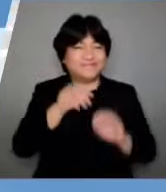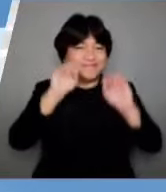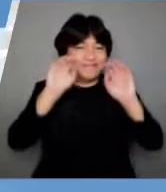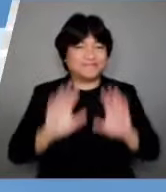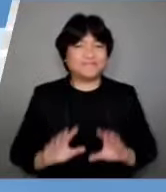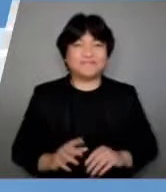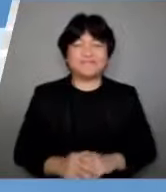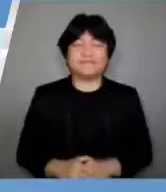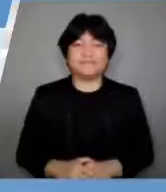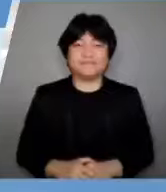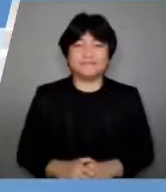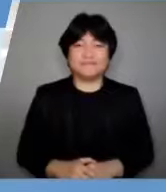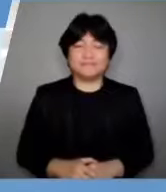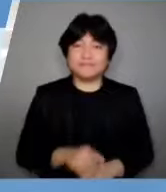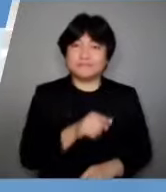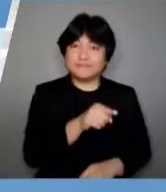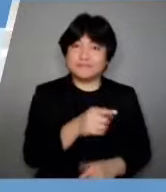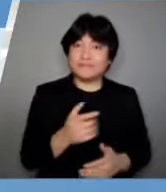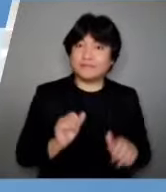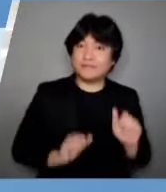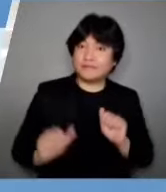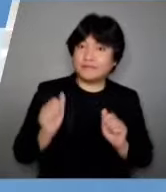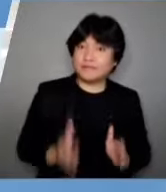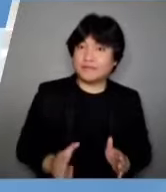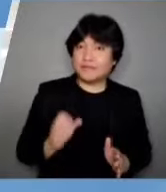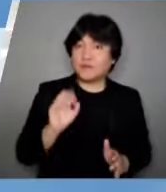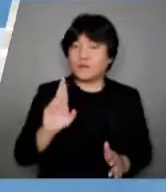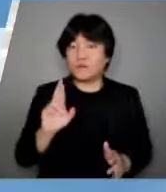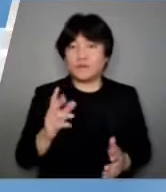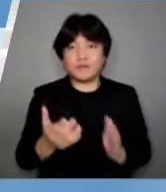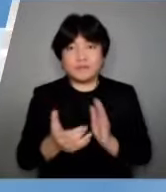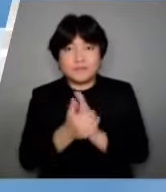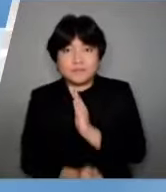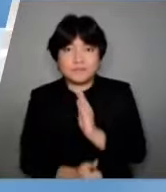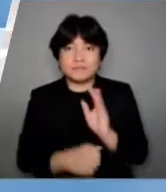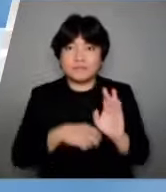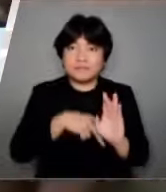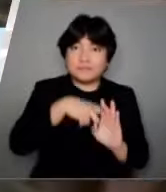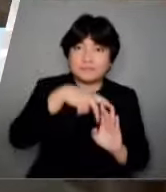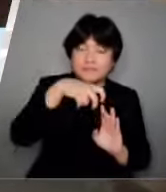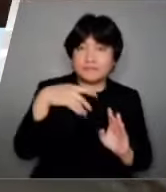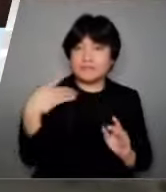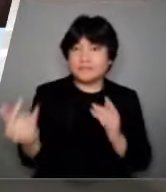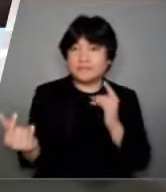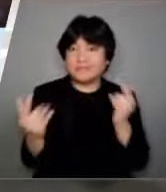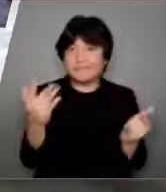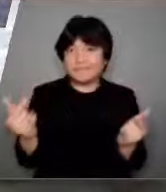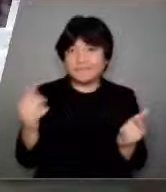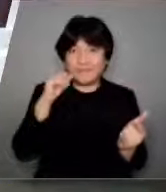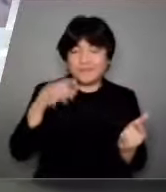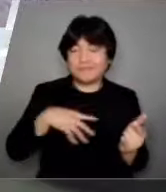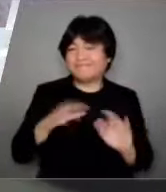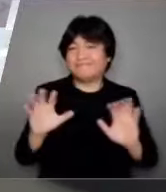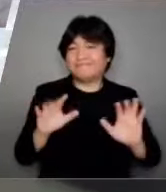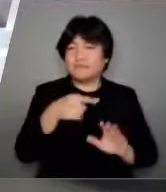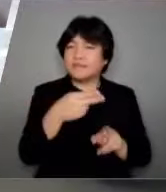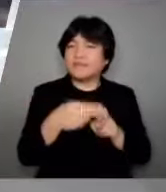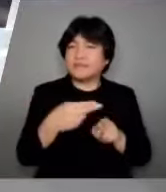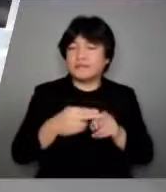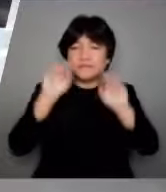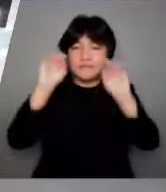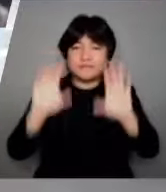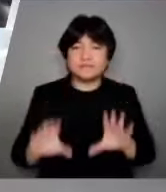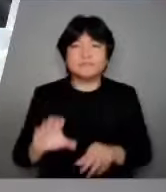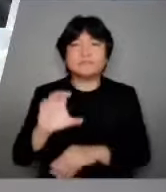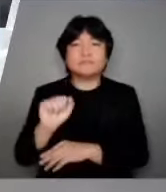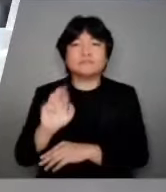Siya artista o stuntwoman at lalong hindi si Spider-Woman. Siya si Teacher Carol Figueroa de la Cruz